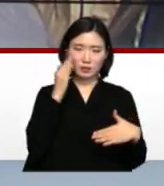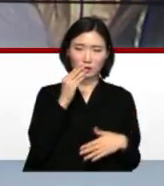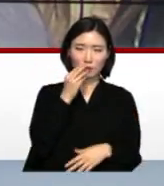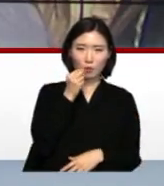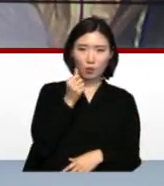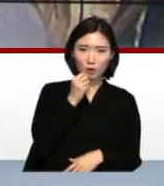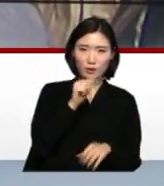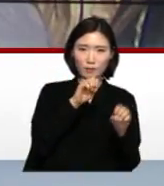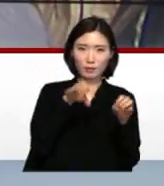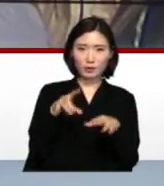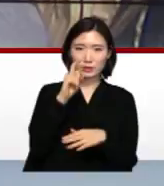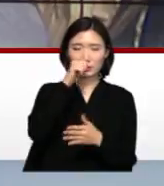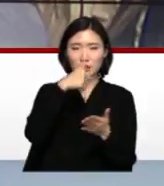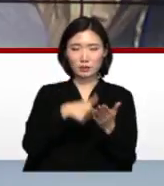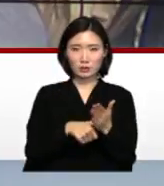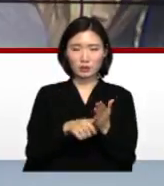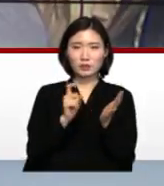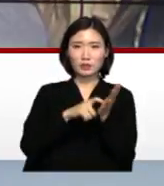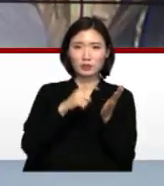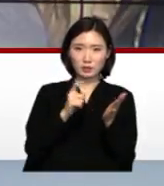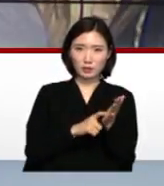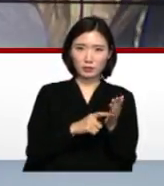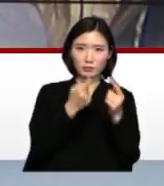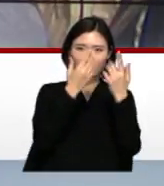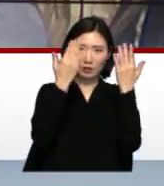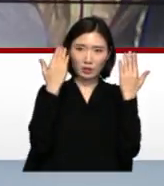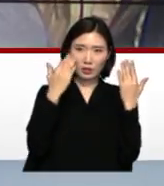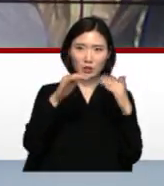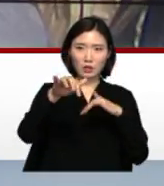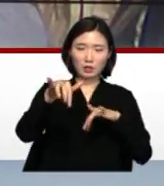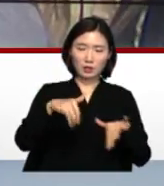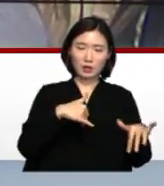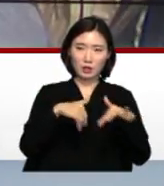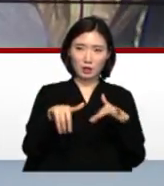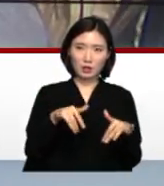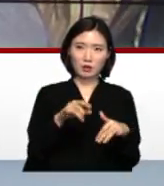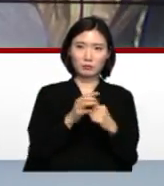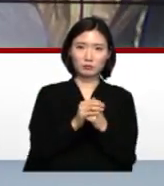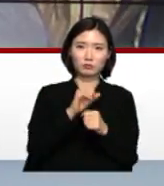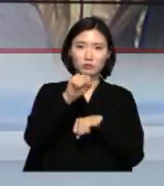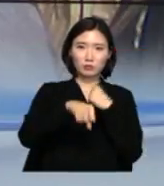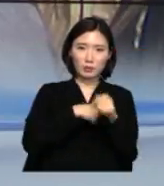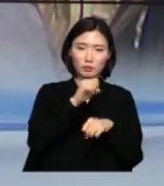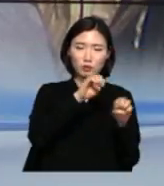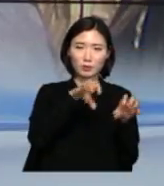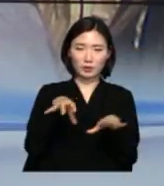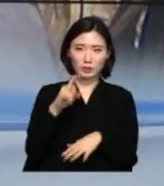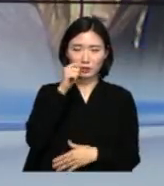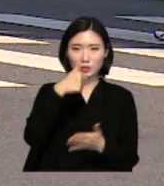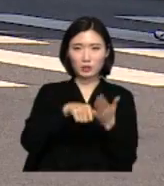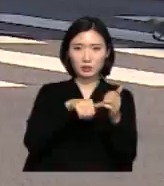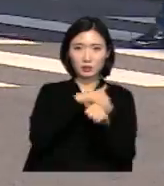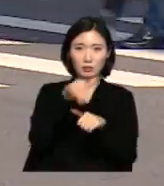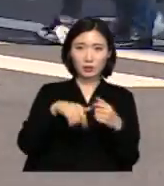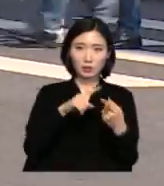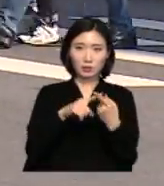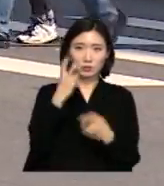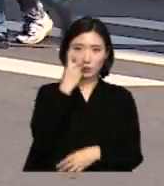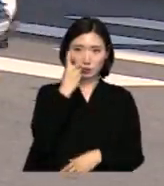쓰레기 때문인데요. 비상이 걸린 대학가 원룸촌의 무단 투기 실태, 박선화 기자가 취재했습니다.